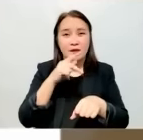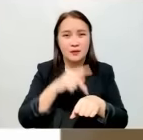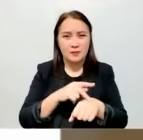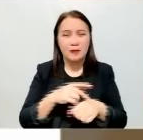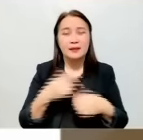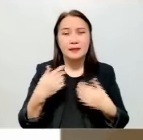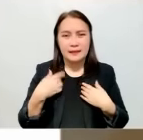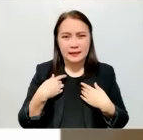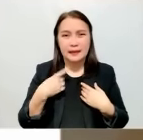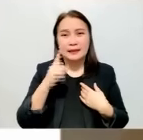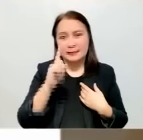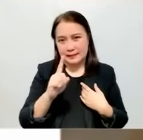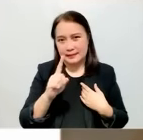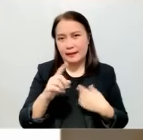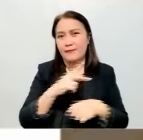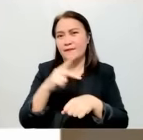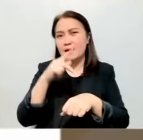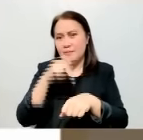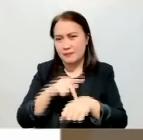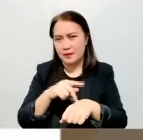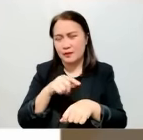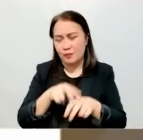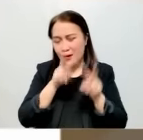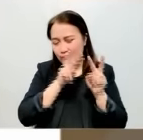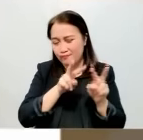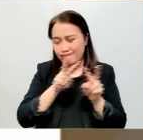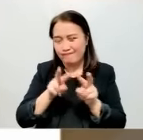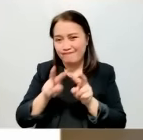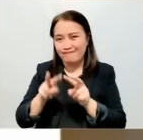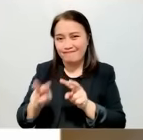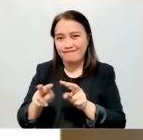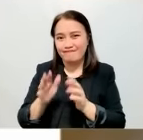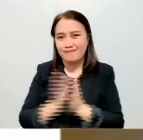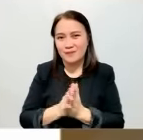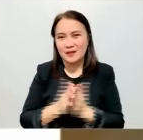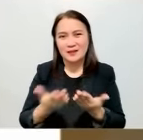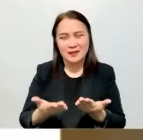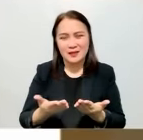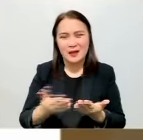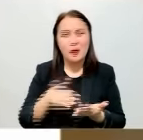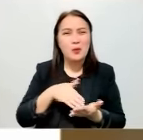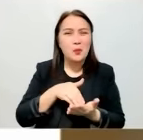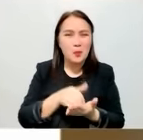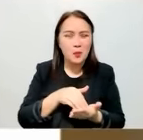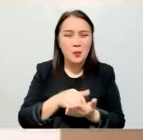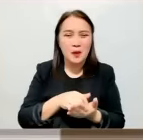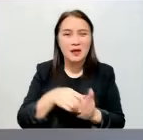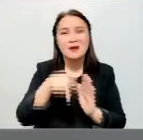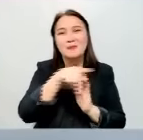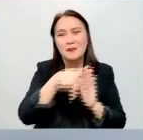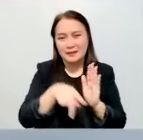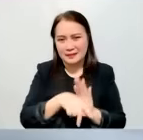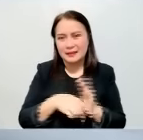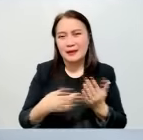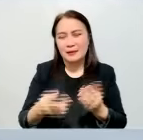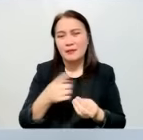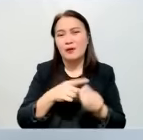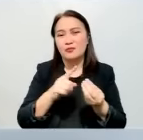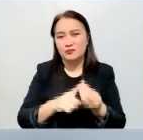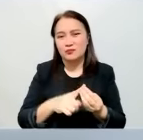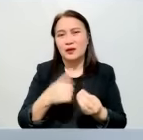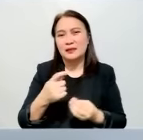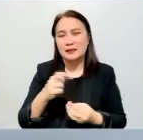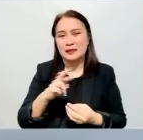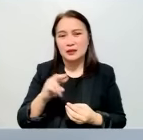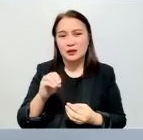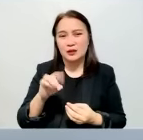sa binabantayan dahil sa mahinang panuntunan para labanan ang money laundering at pagpondo sa terorismo. Contribution to the global